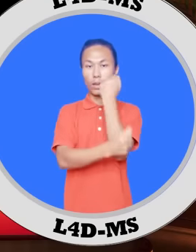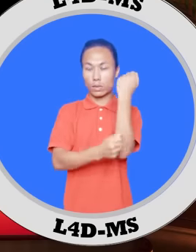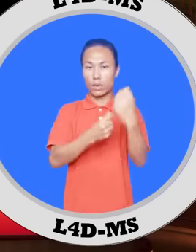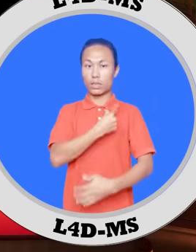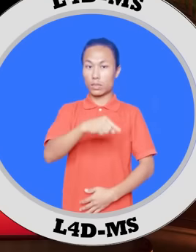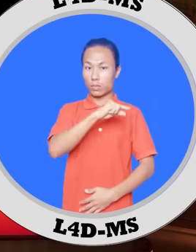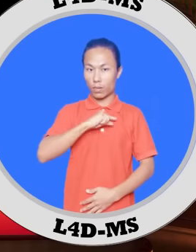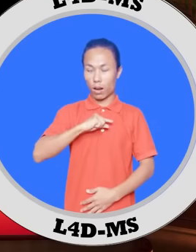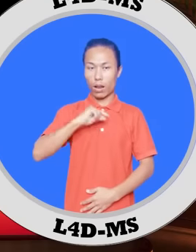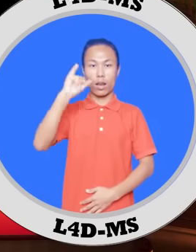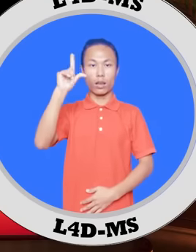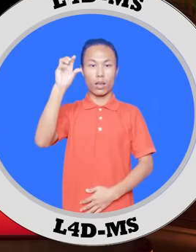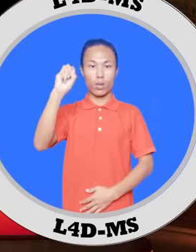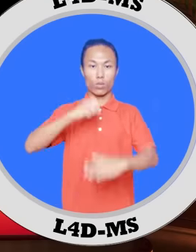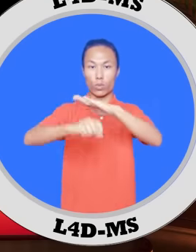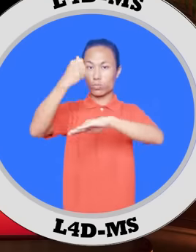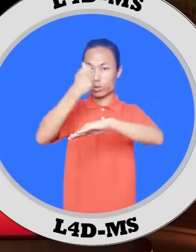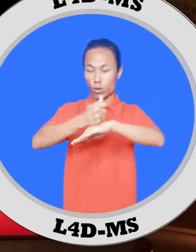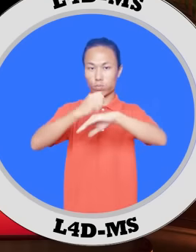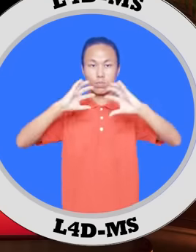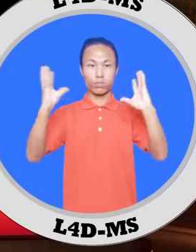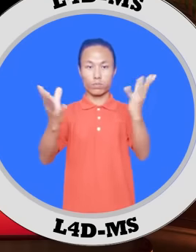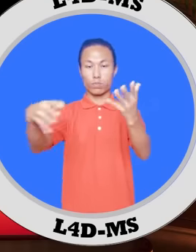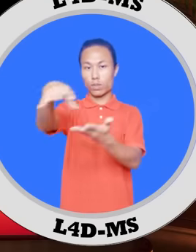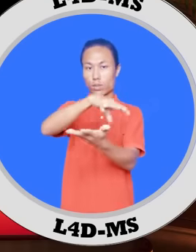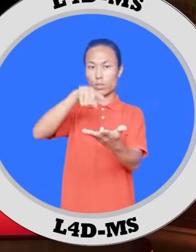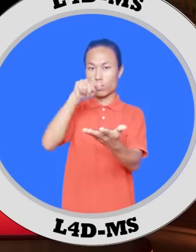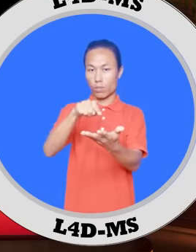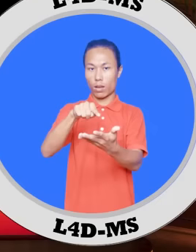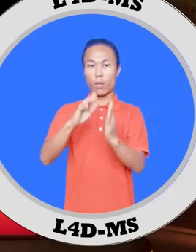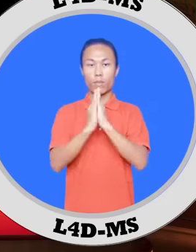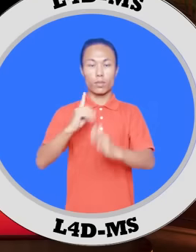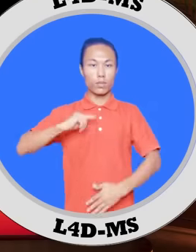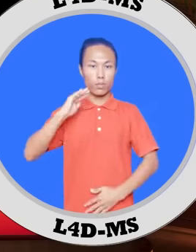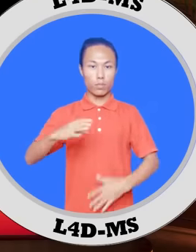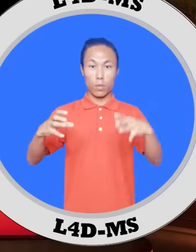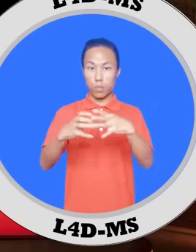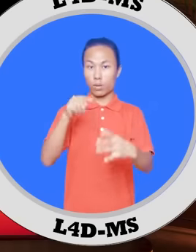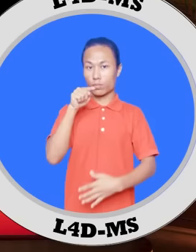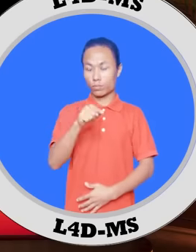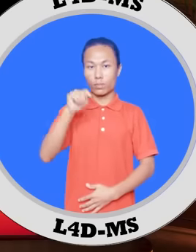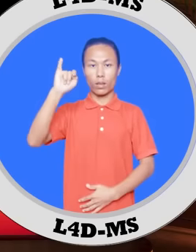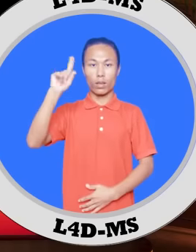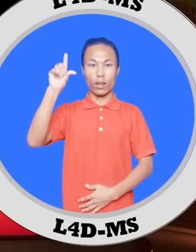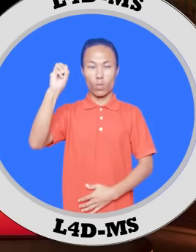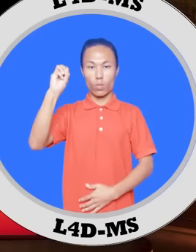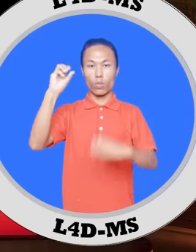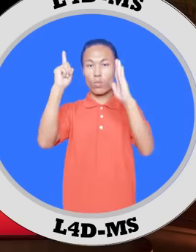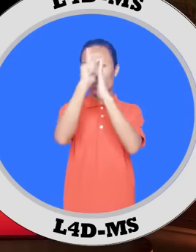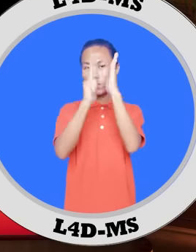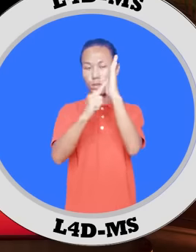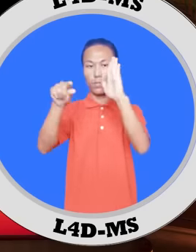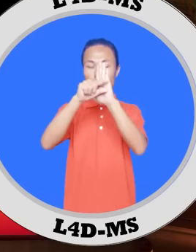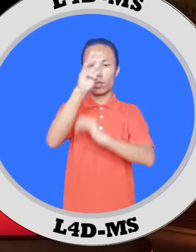န်နိုင်ငံဂျနီဖာမြို့ ILO ရုံးချုပ်မှာလာမယ့်နိုဝင်ဘာလအတွင်းအုပ်ချုပ်ရေးအဖွဲ့အစည်းမှာရန်သူစစ်အုပ်စုကိုပုံမှန် 33 အရ